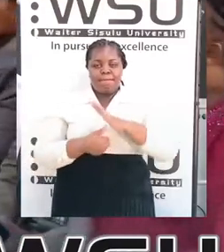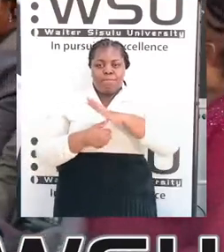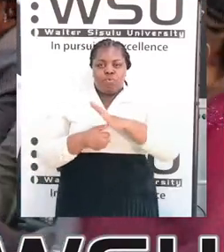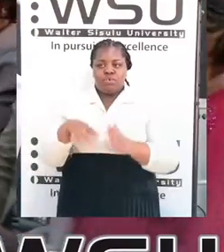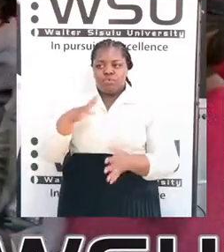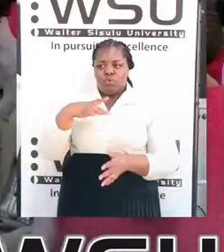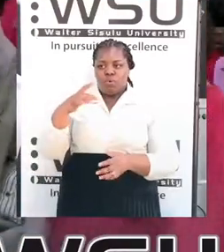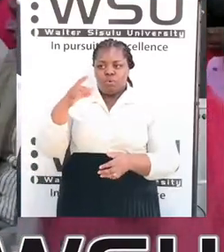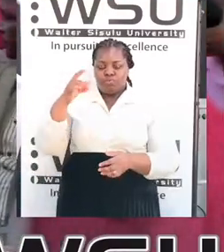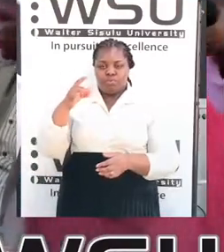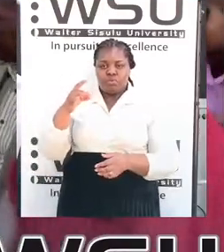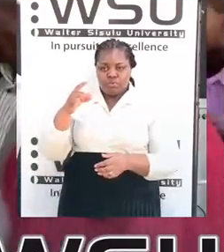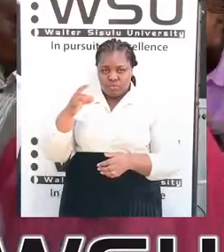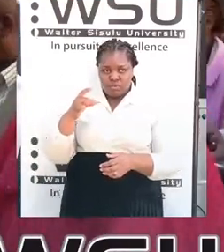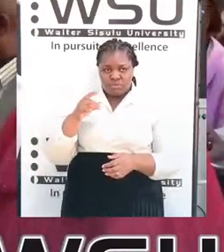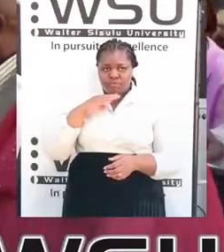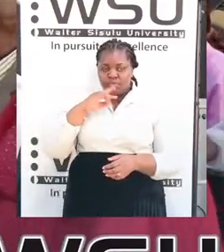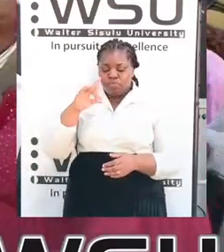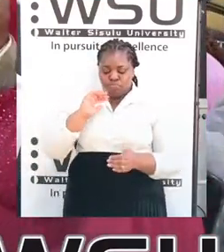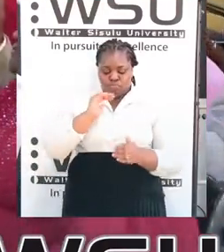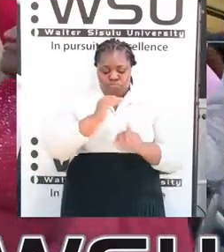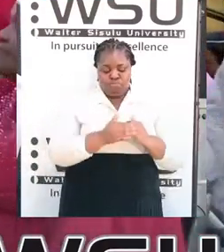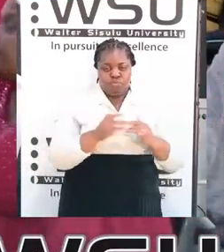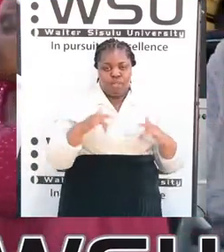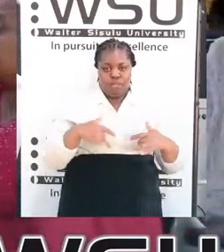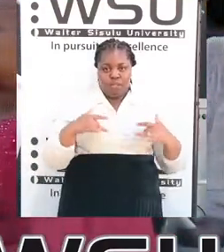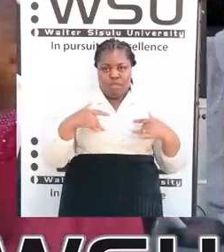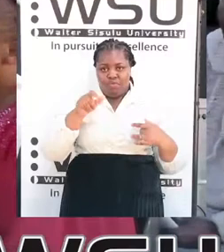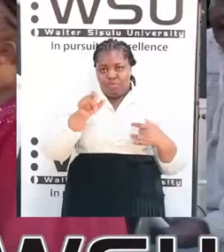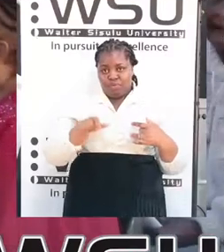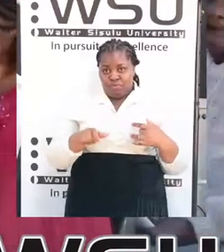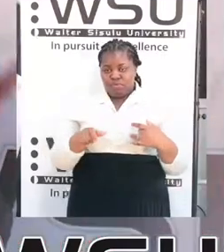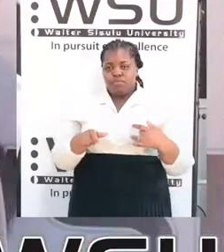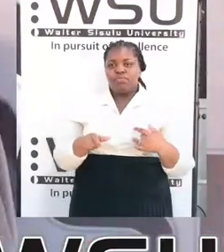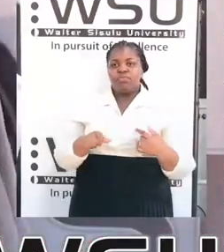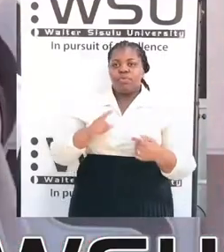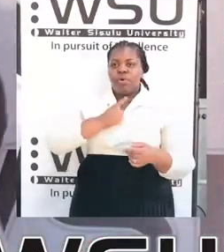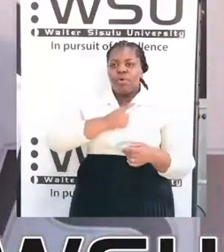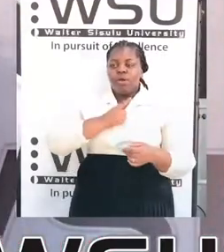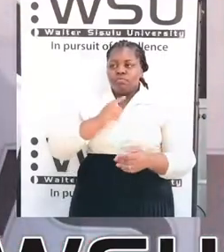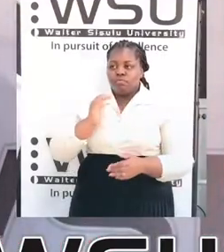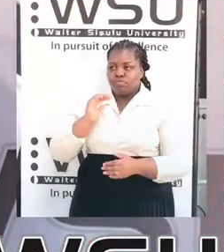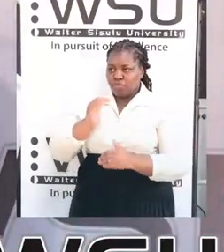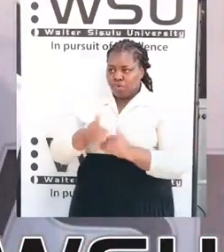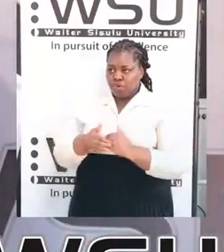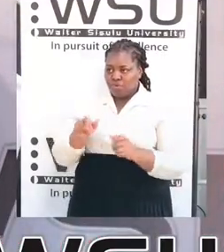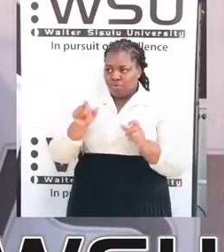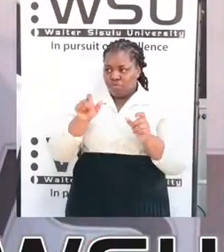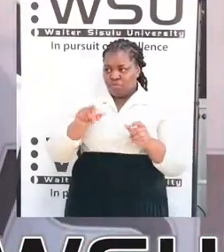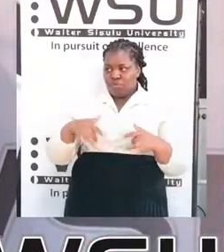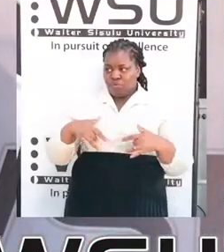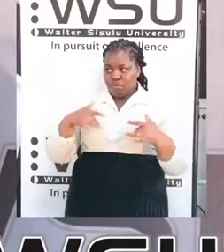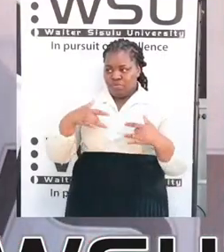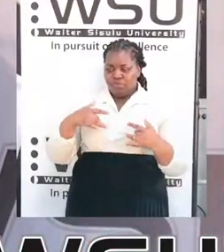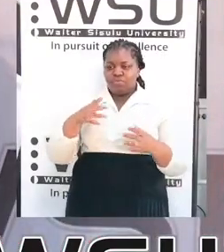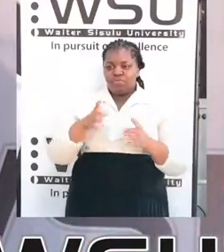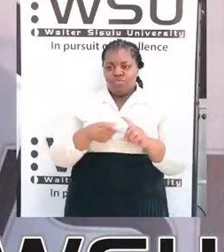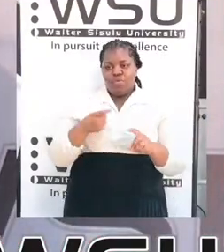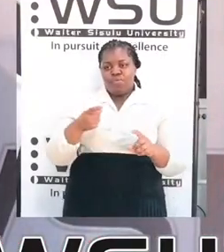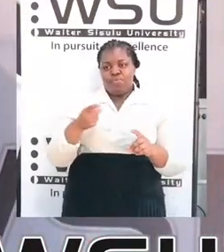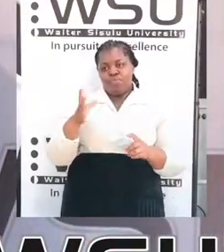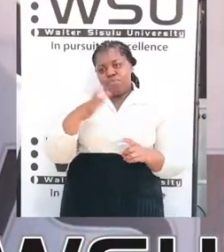ukuba uyifukame impilo yomntu, ukuba ubufukame ubomi bomntu ngumoya